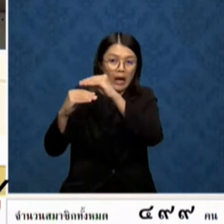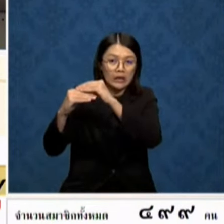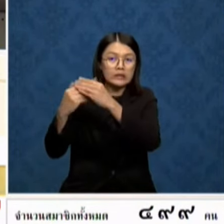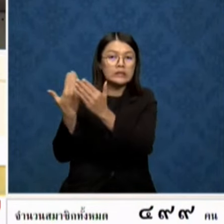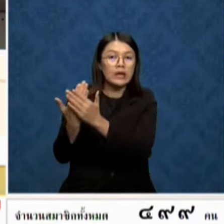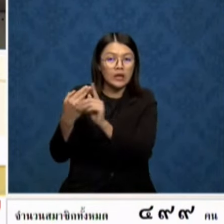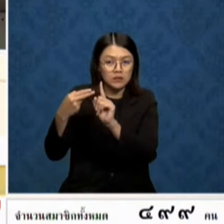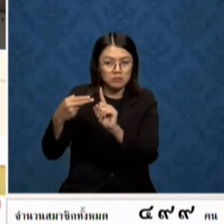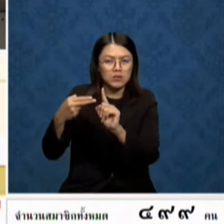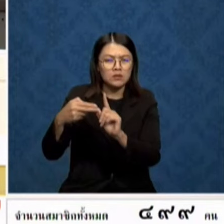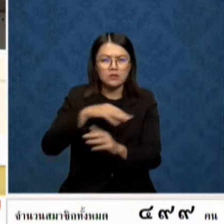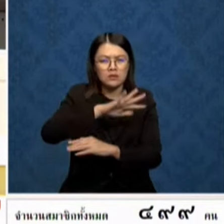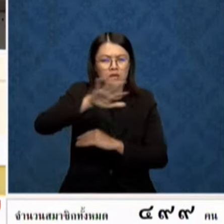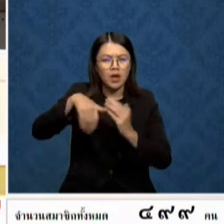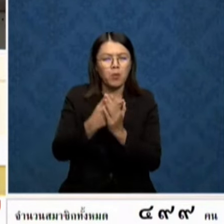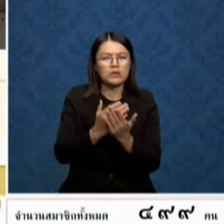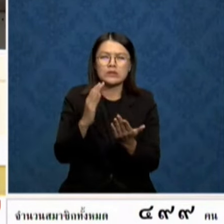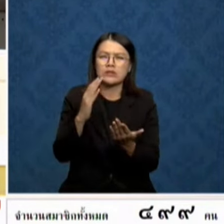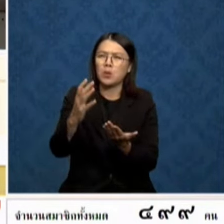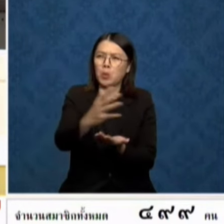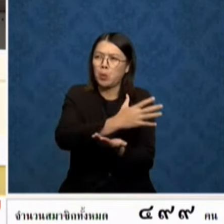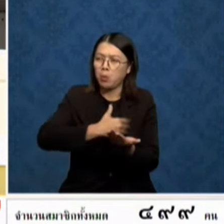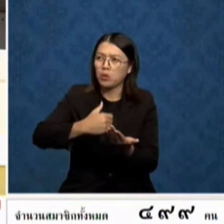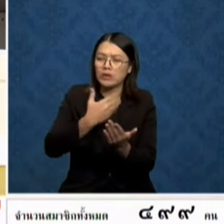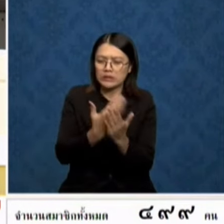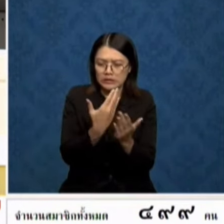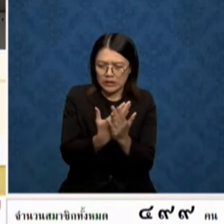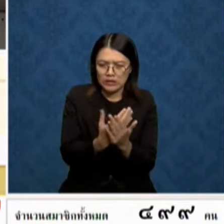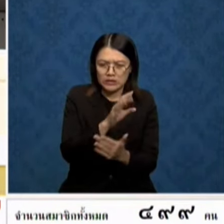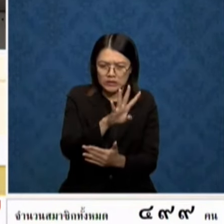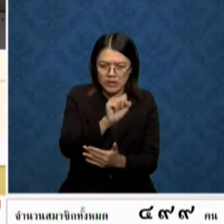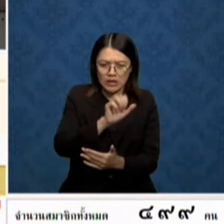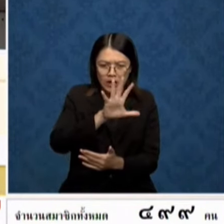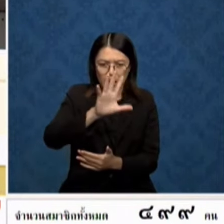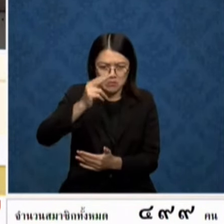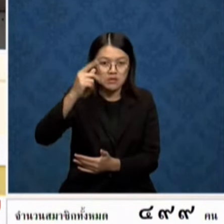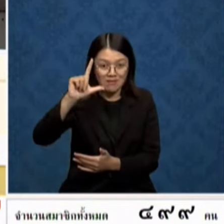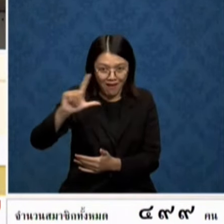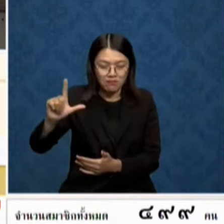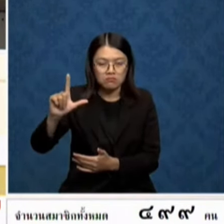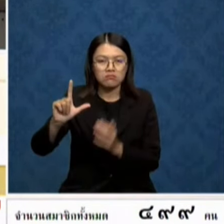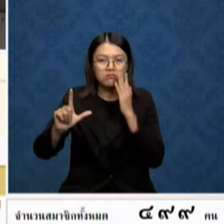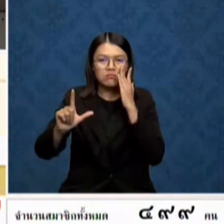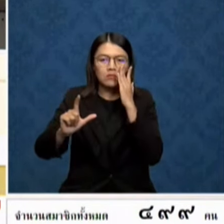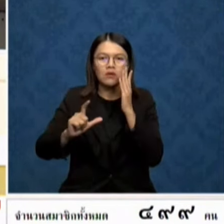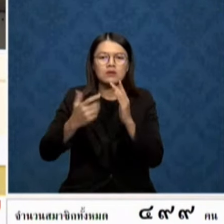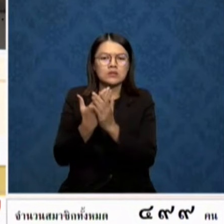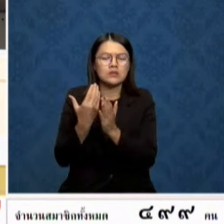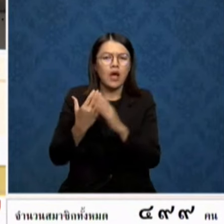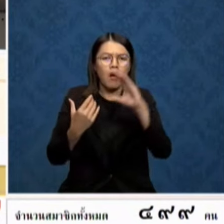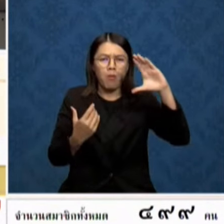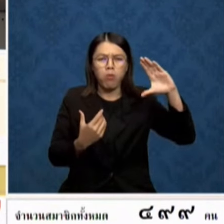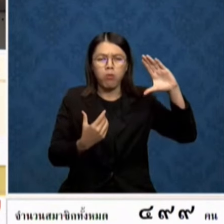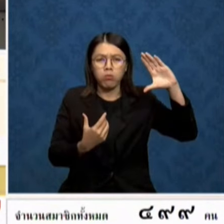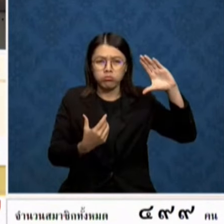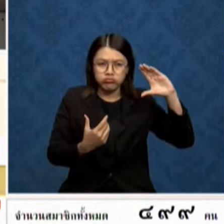คือเหมือนก็หาเสียงไม่บาลานซ์กับทำนโยบายไม่บาลานซ์กับภาวะการเงินการคลังมันมี